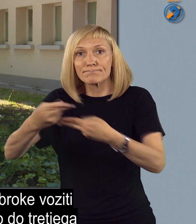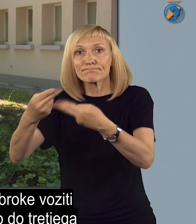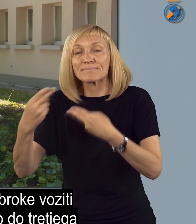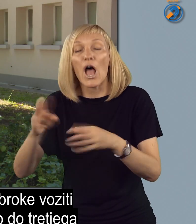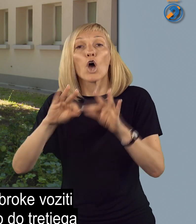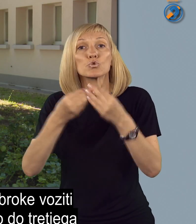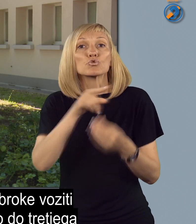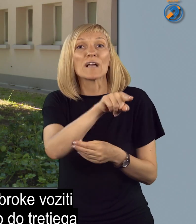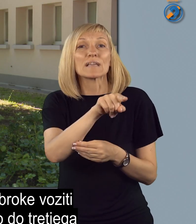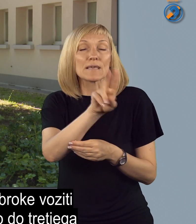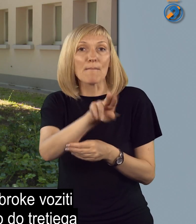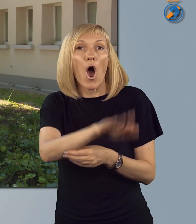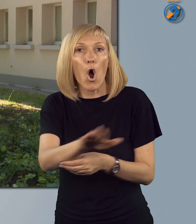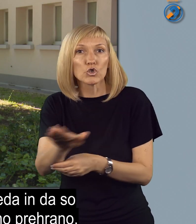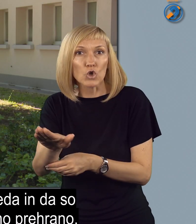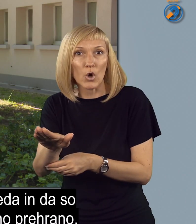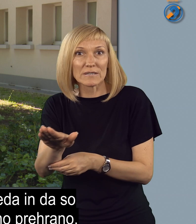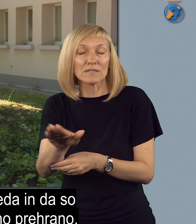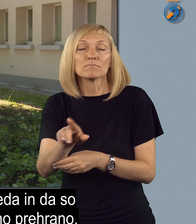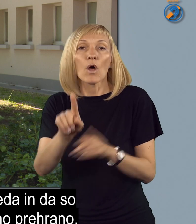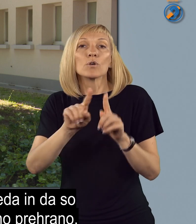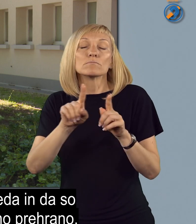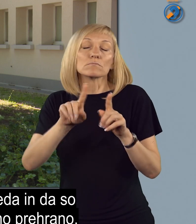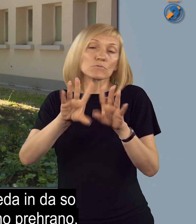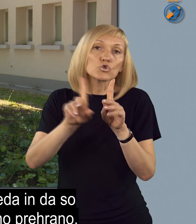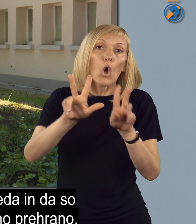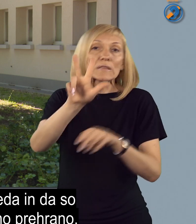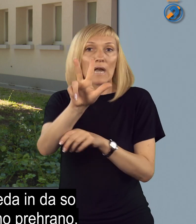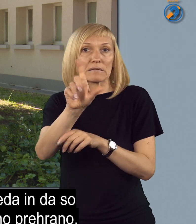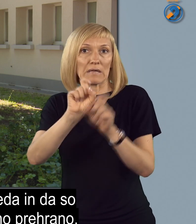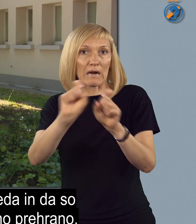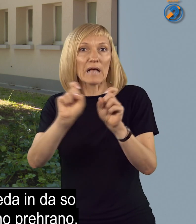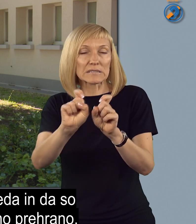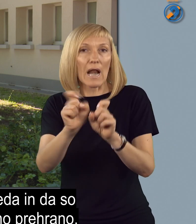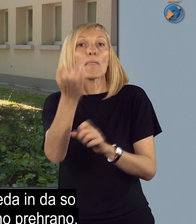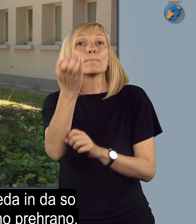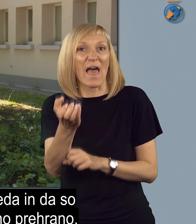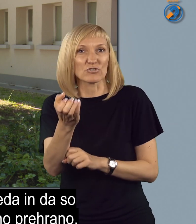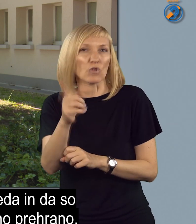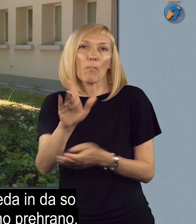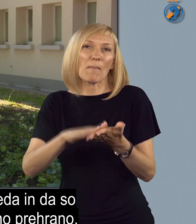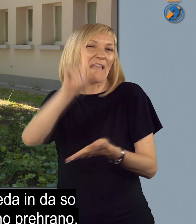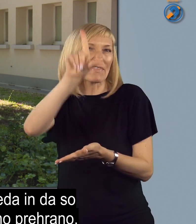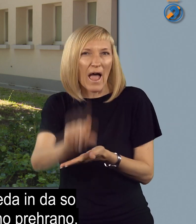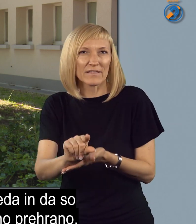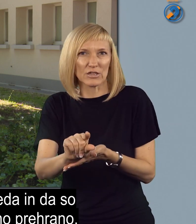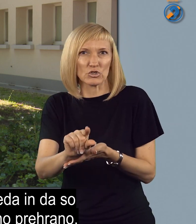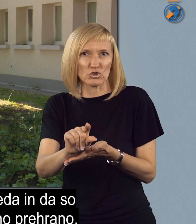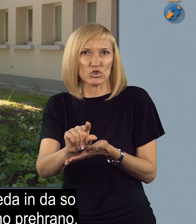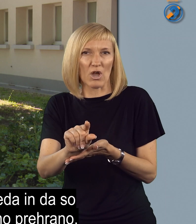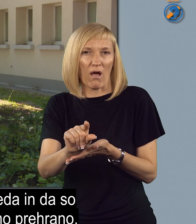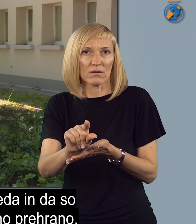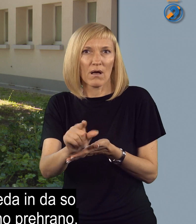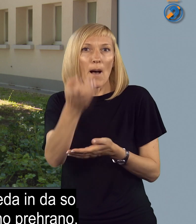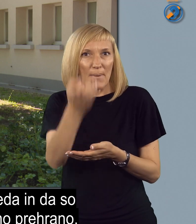družinam otrok, ki so do 3. razreda, dohodkovnega razreda in so imeli v šoli